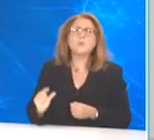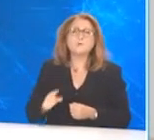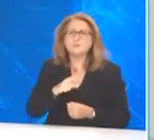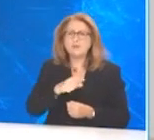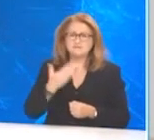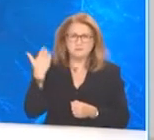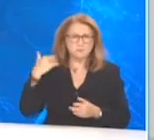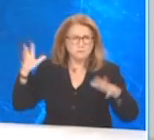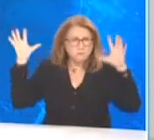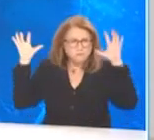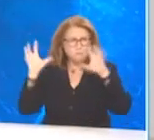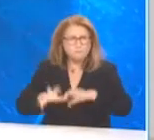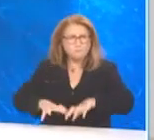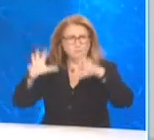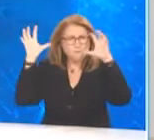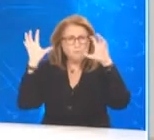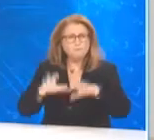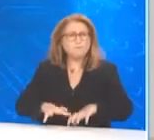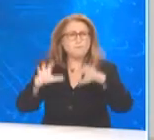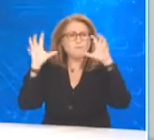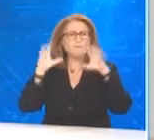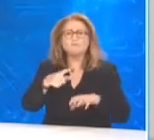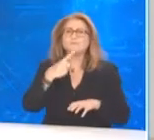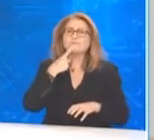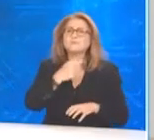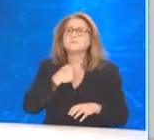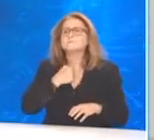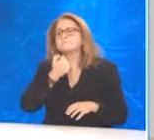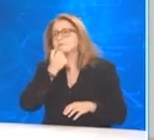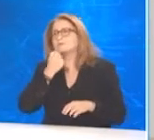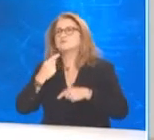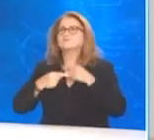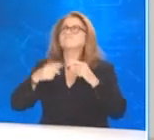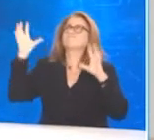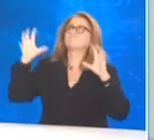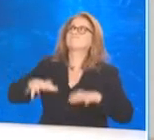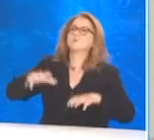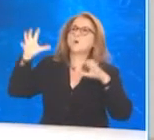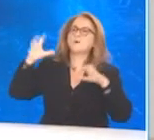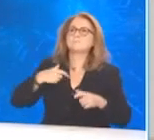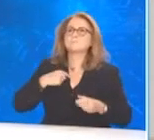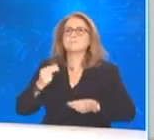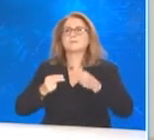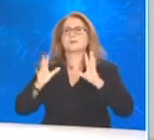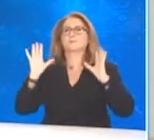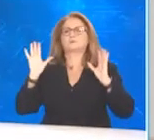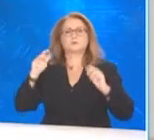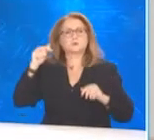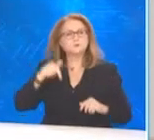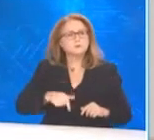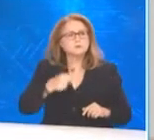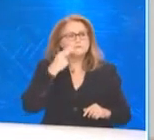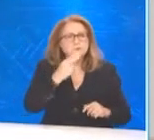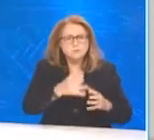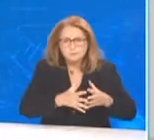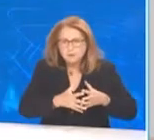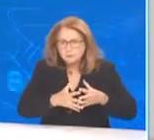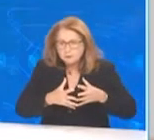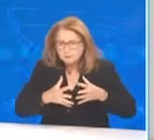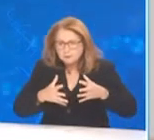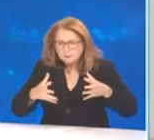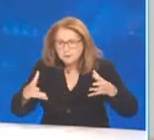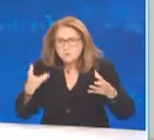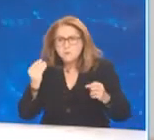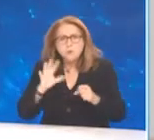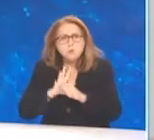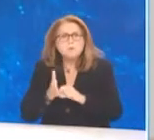τελευταίες ημέρες καταγράφεται ραγδαία αύξηση των κρουσμάτων σε όλη την επικράτεια. Αυτό παρατηρούμε τουλάχιστον από τις ανακοινώσεις του ΕΟΔΗ. Χωρίς καμία διάθεση